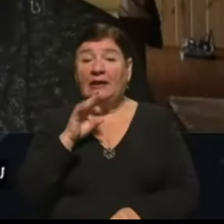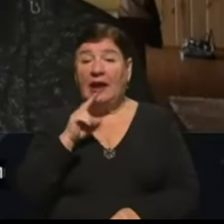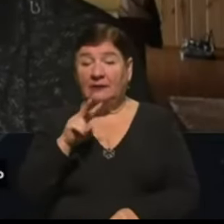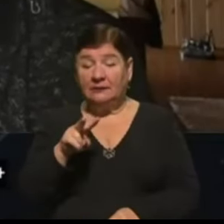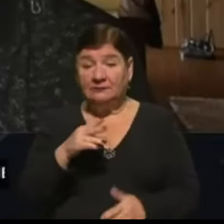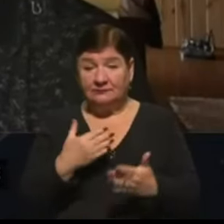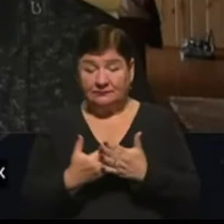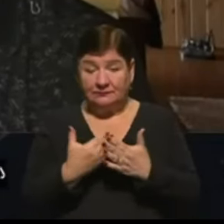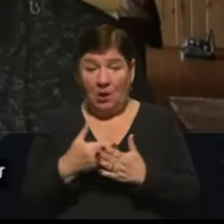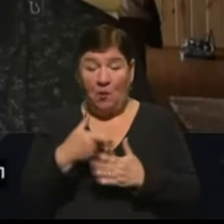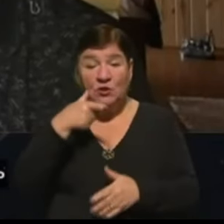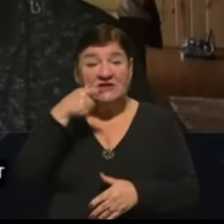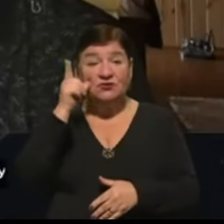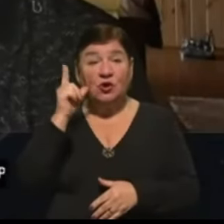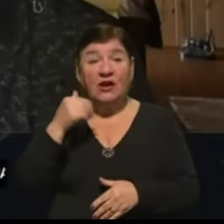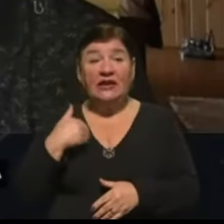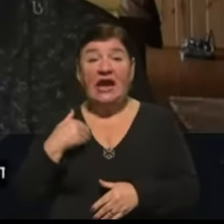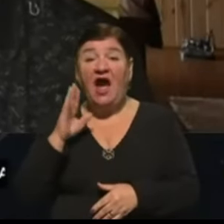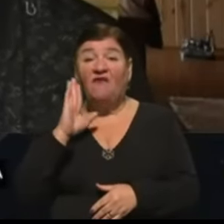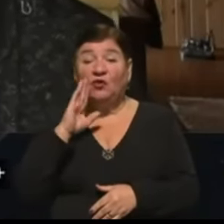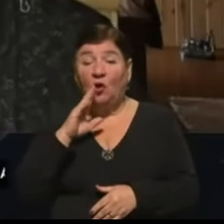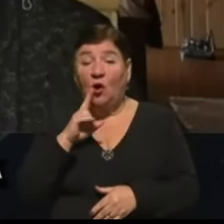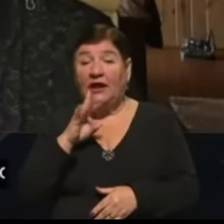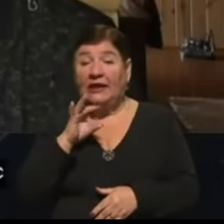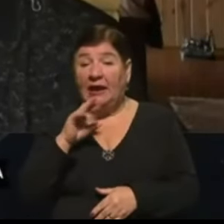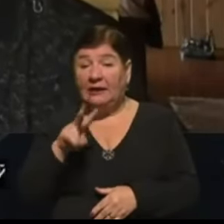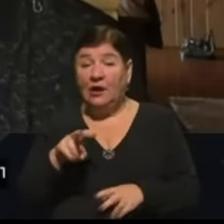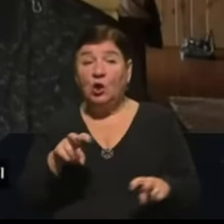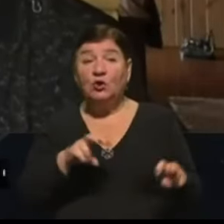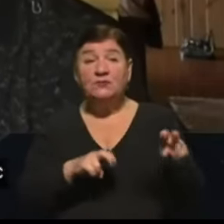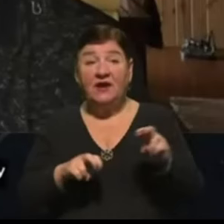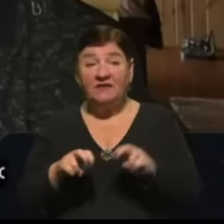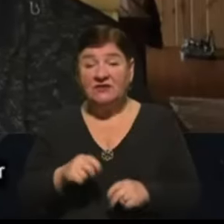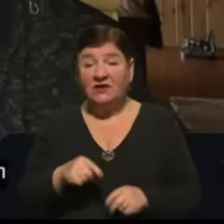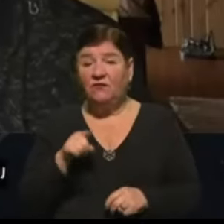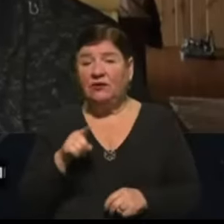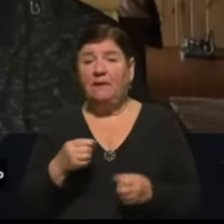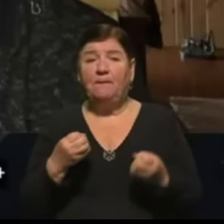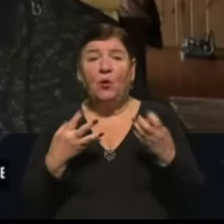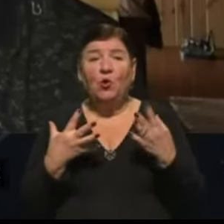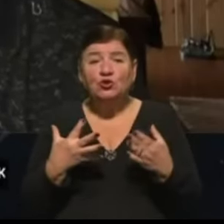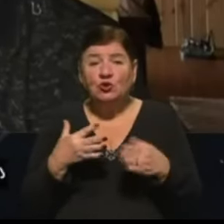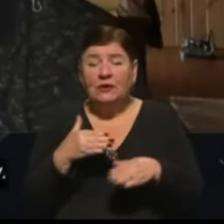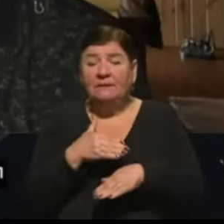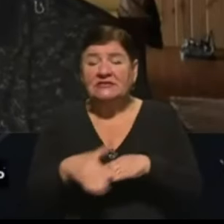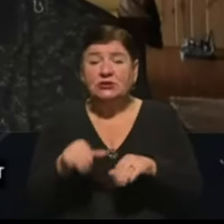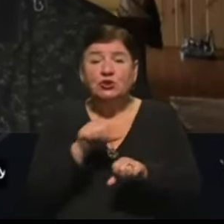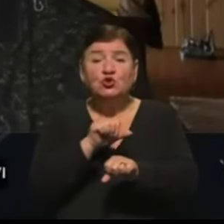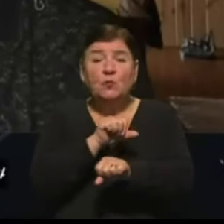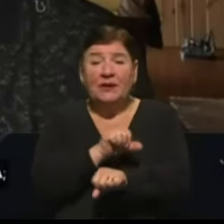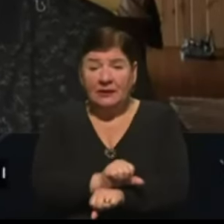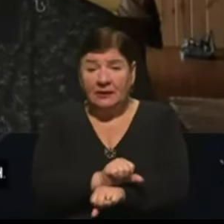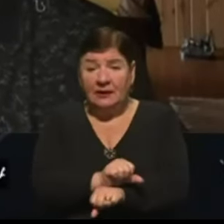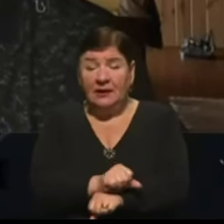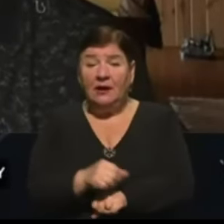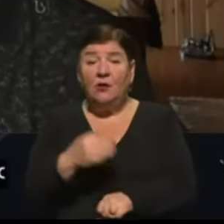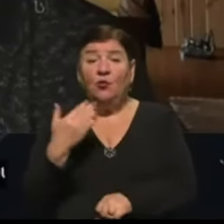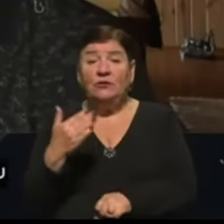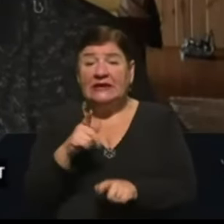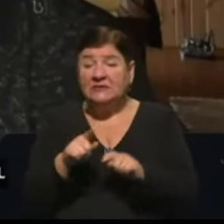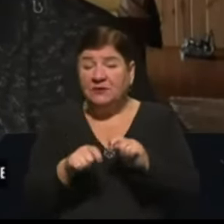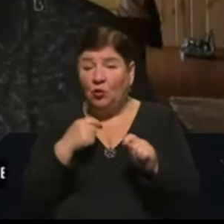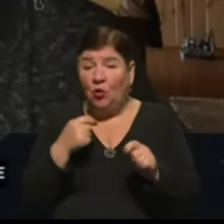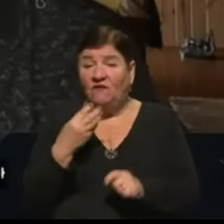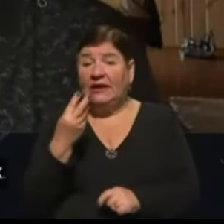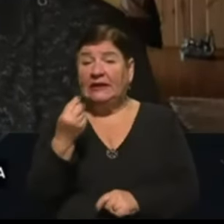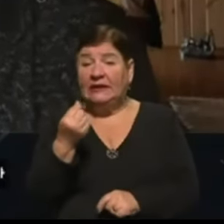буквально позавчора я з водоканалами в комітеті розбирався, в них вони просто на межі зупинки, бо їм в них збитковий